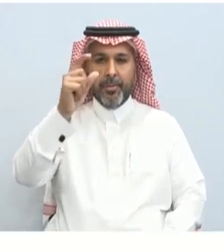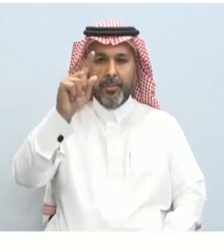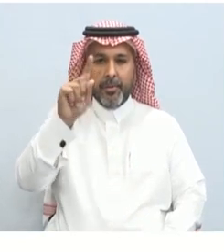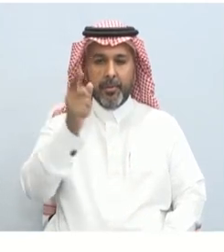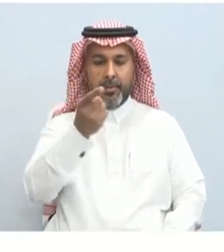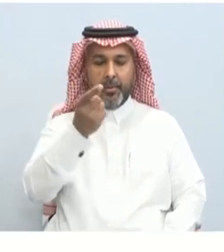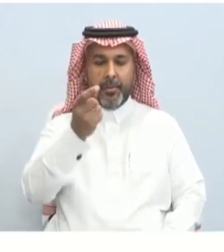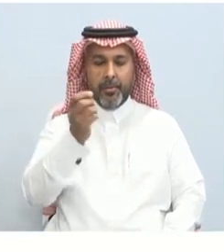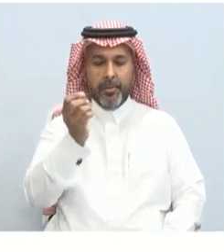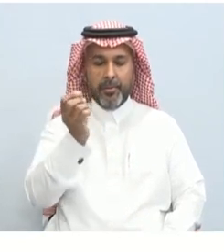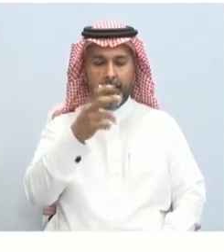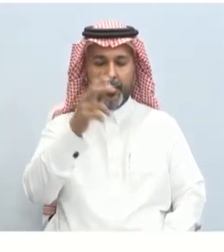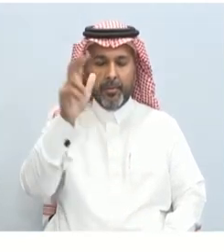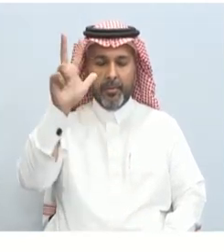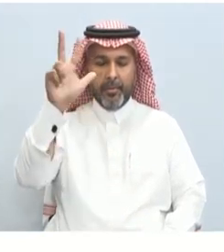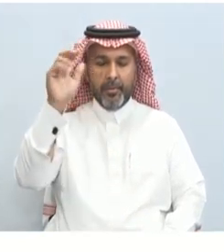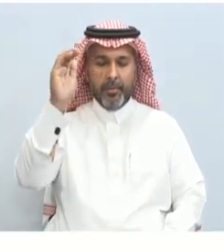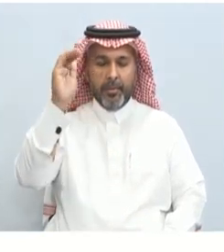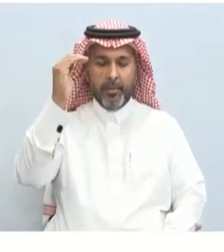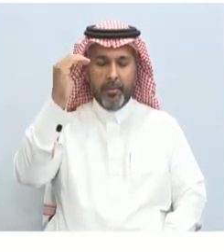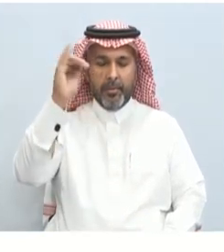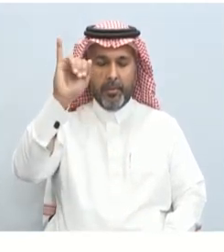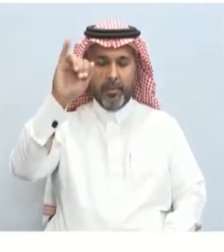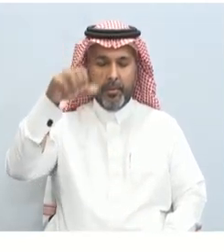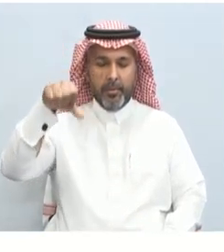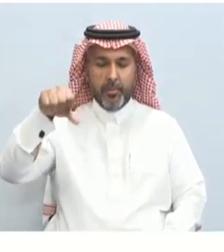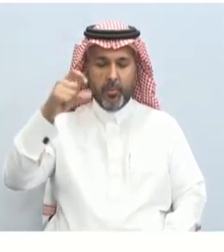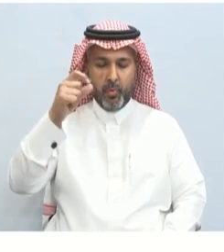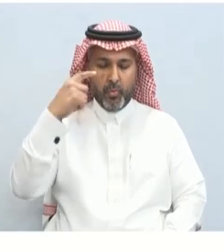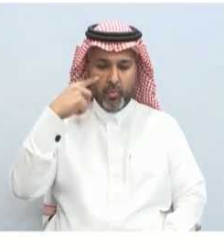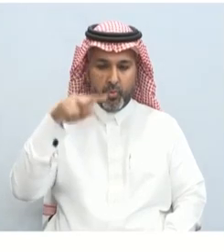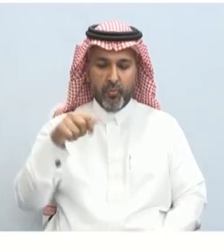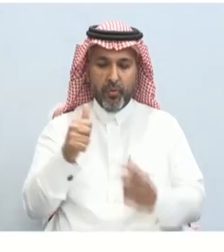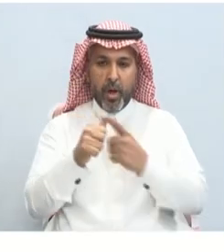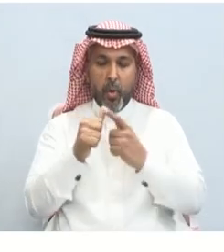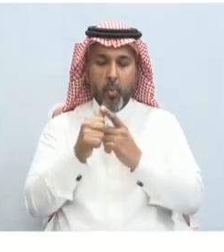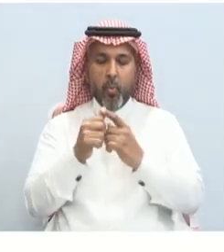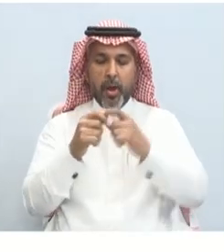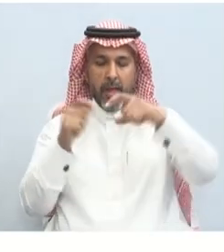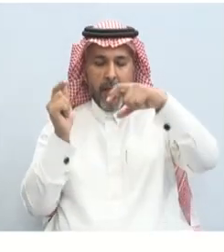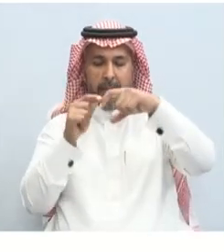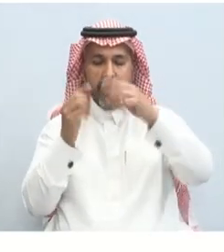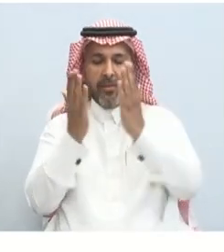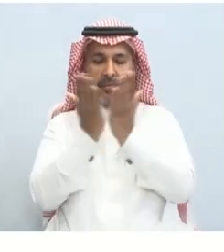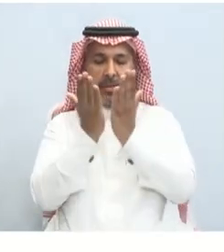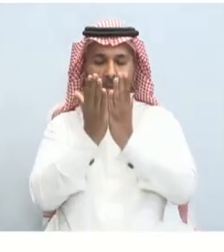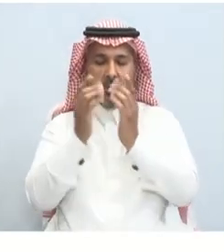نتذكر الاهداف نقرا اتعرف على معنى الاستدلال اثنين